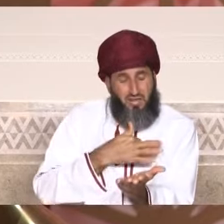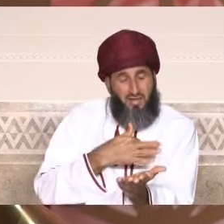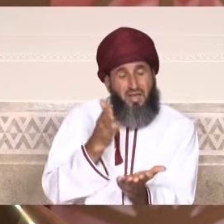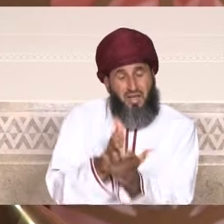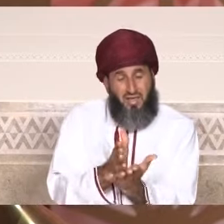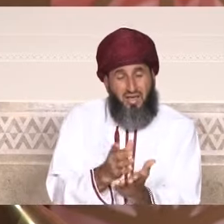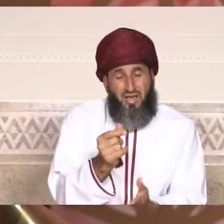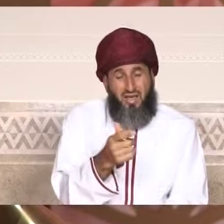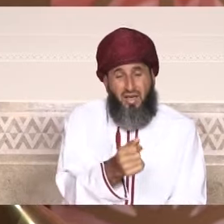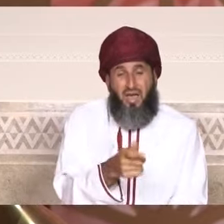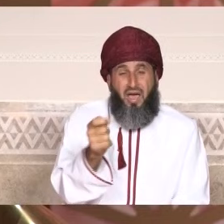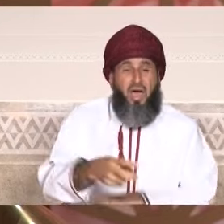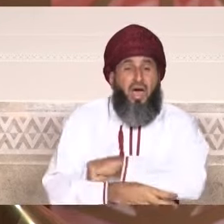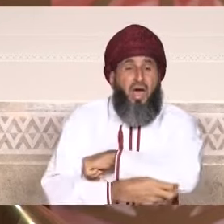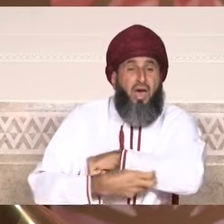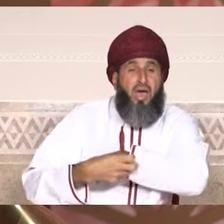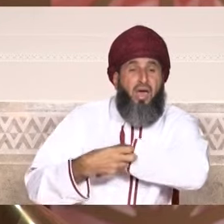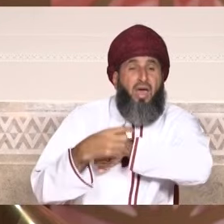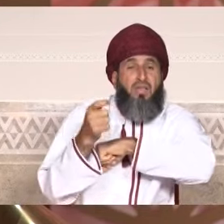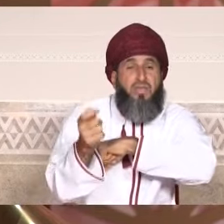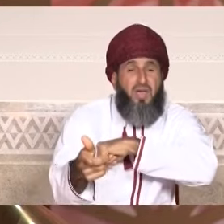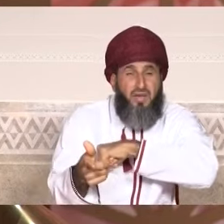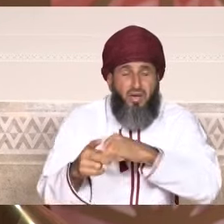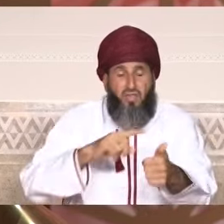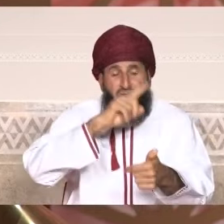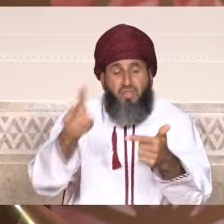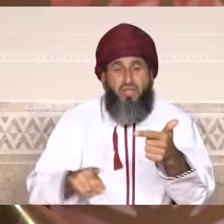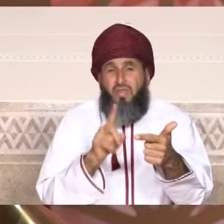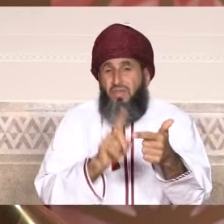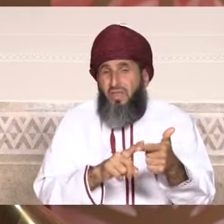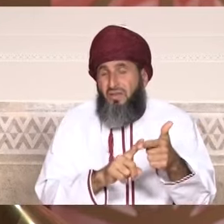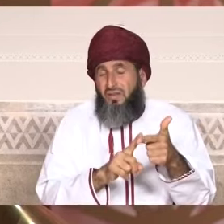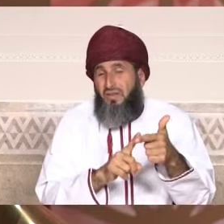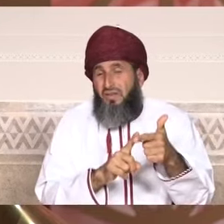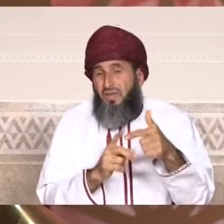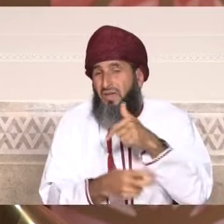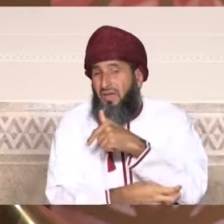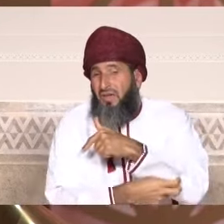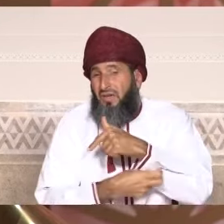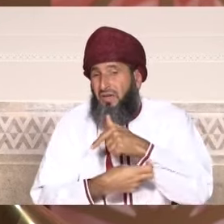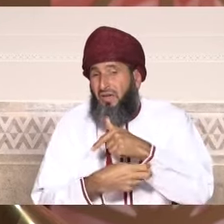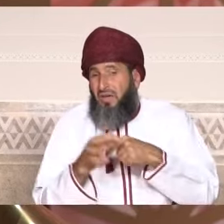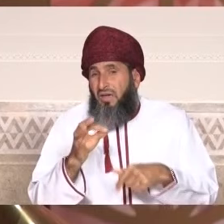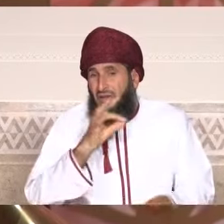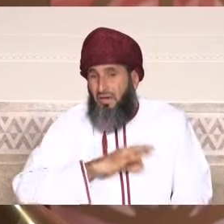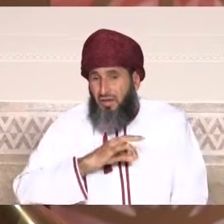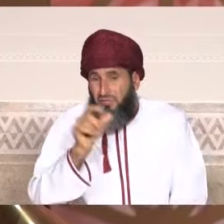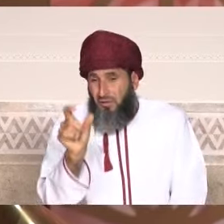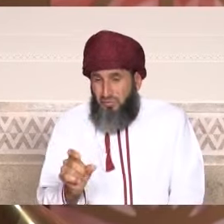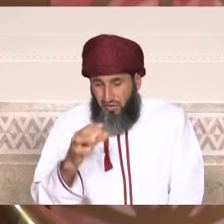أن ينوي بها الزكاة. نعم. وثانيا الزكاة لا ينتفع منها